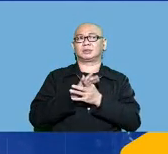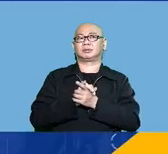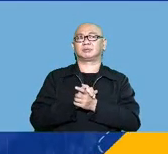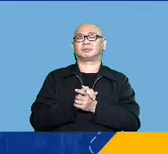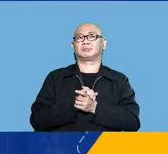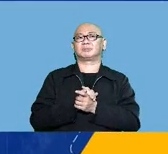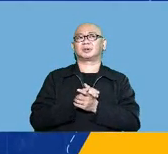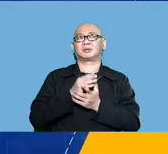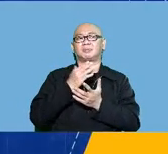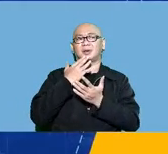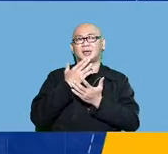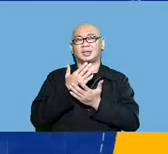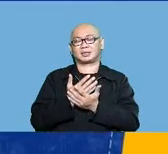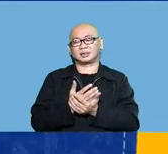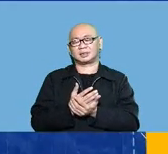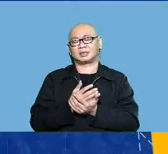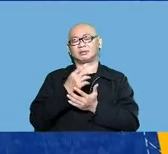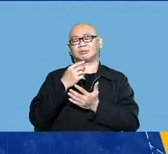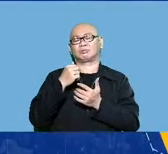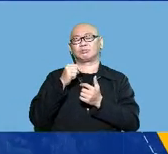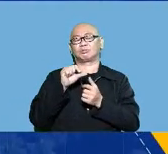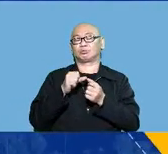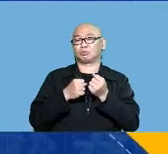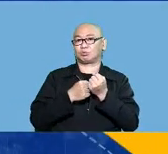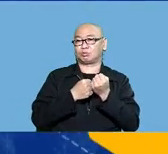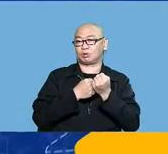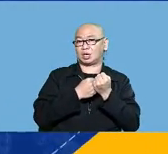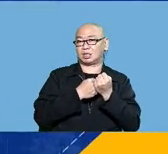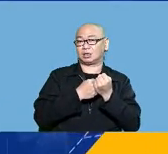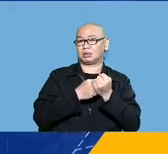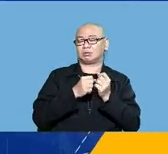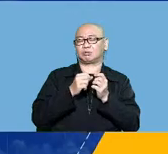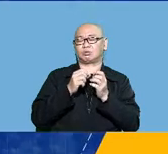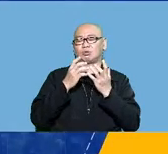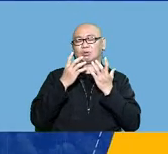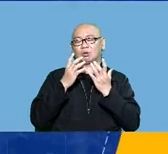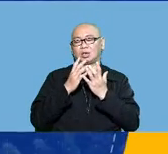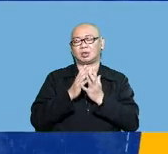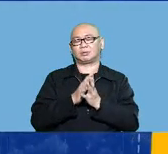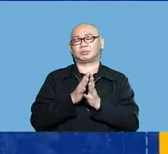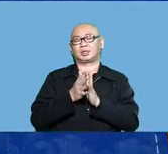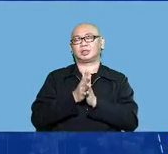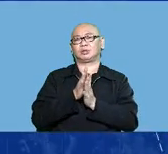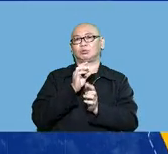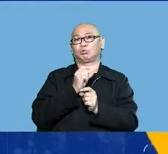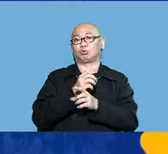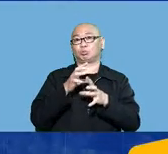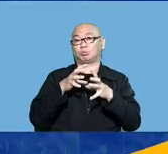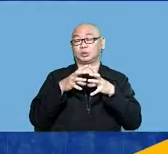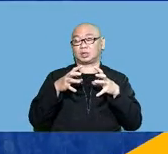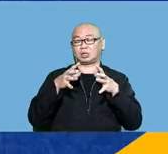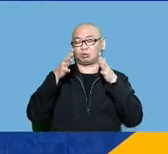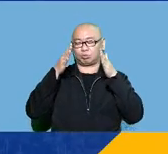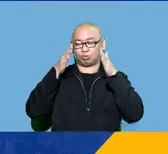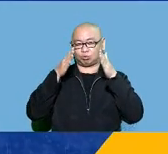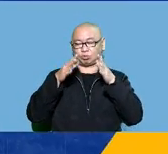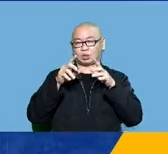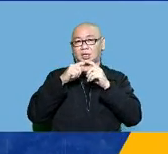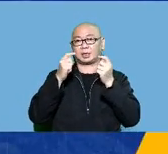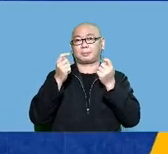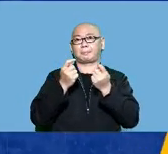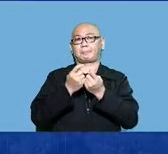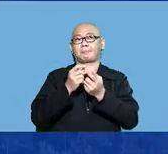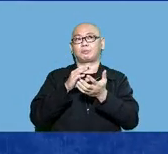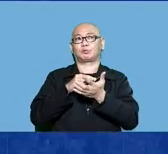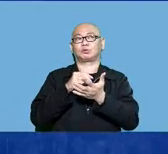LPPM UNES, terima kasih atas supportnya kepada saya dan doanya sehingga saya menjadi guru besar. Khususnya tim pusat